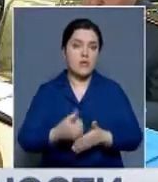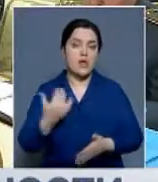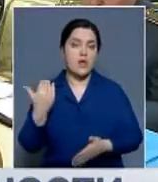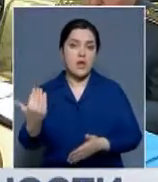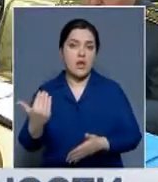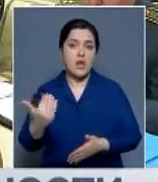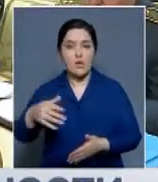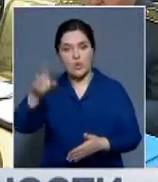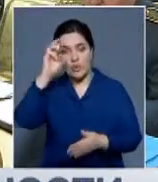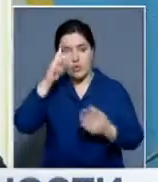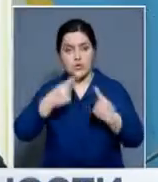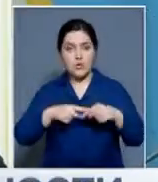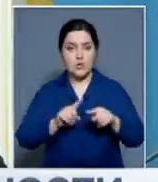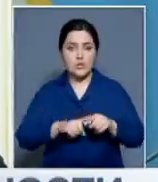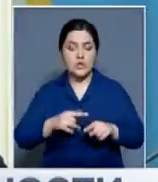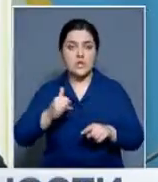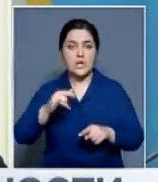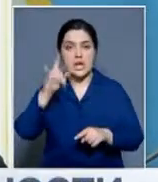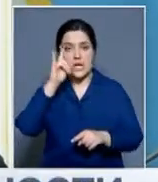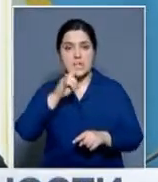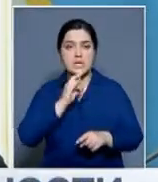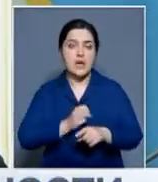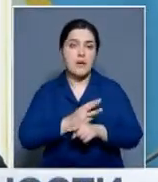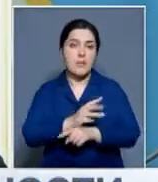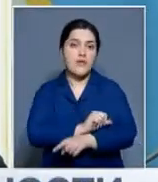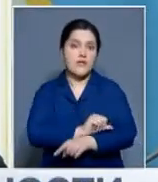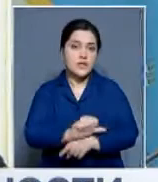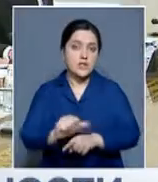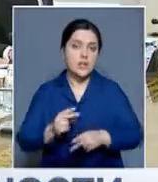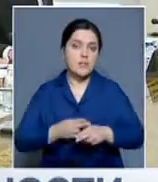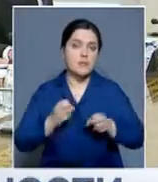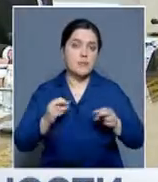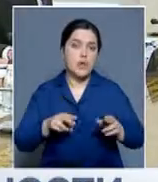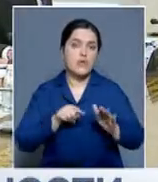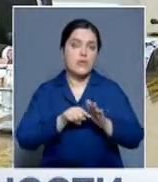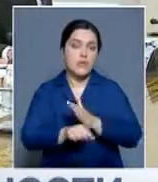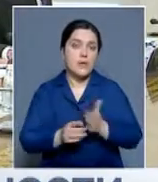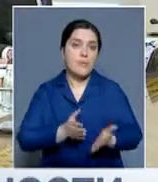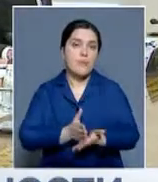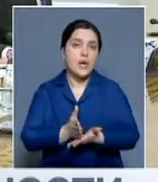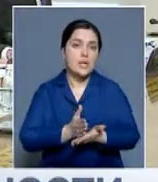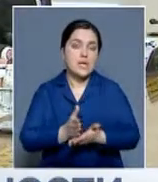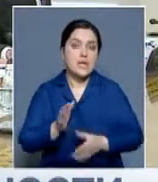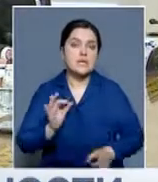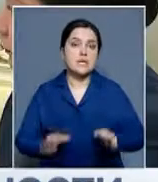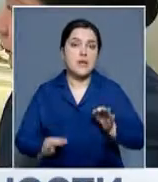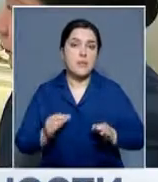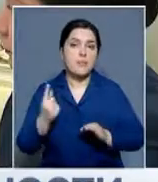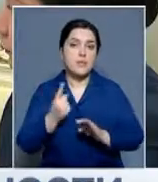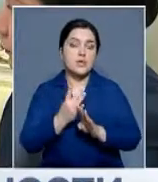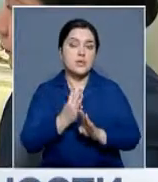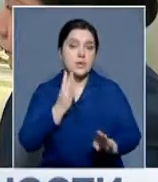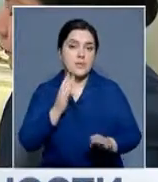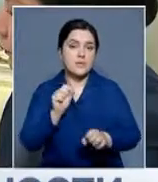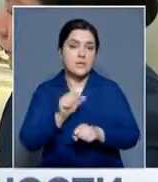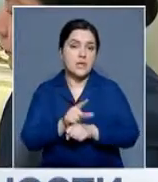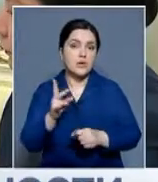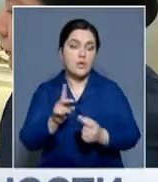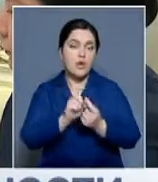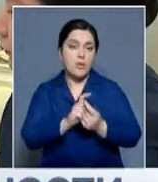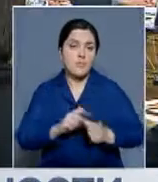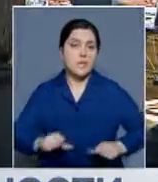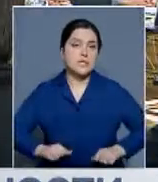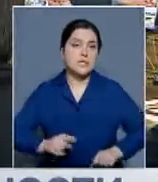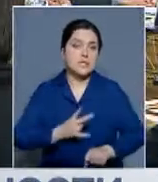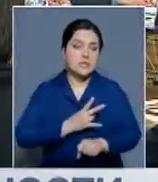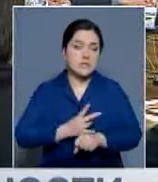в стране обеспечены внешняя безопасность и внутриполитическая стабильность. Президент подчеркнул, что первостепенная задача противостоять